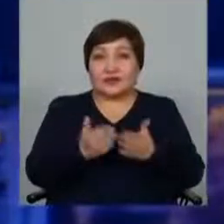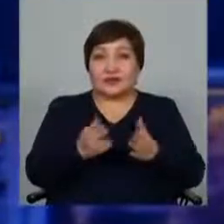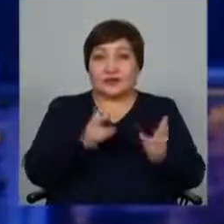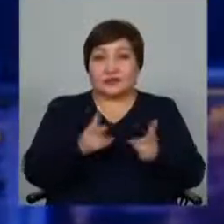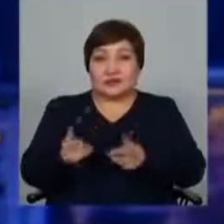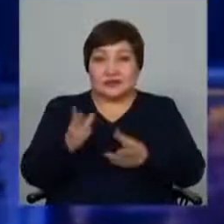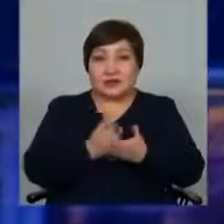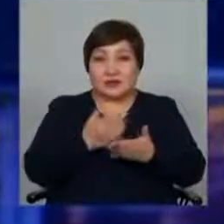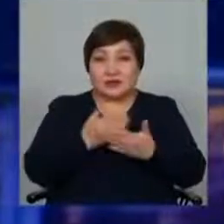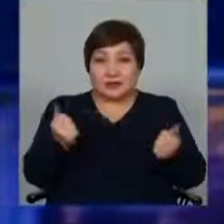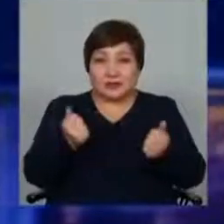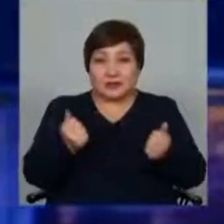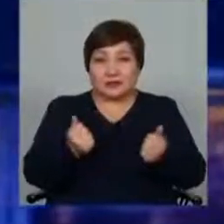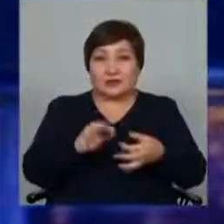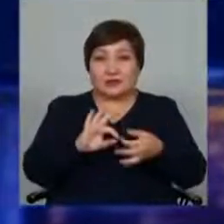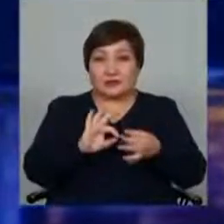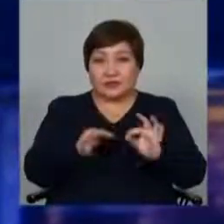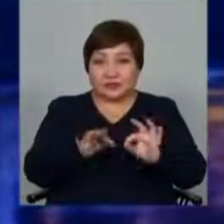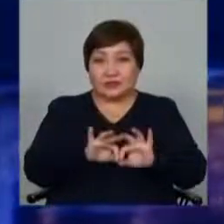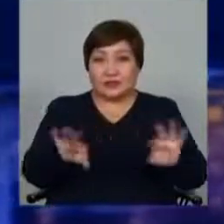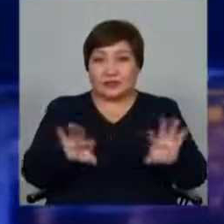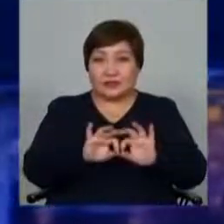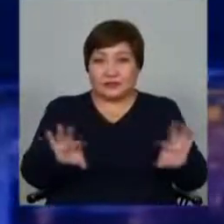орнына барып келген әріптесім Сымбат Ноғайдың материалында.